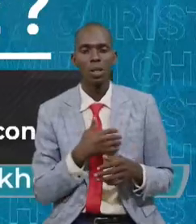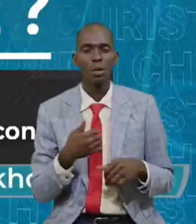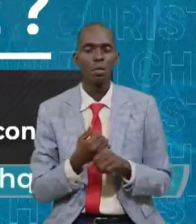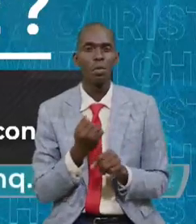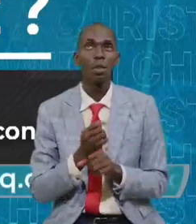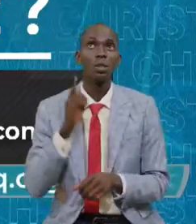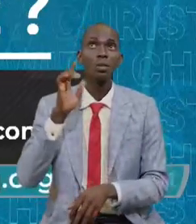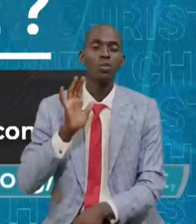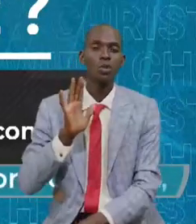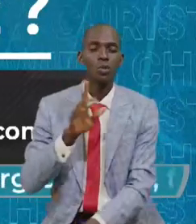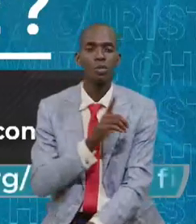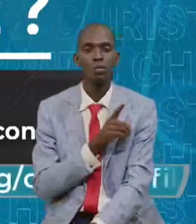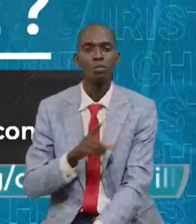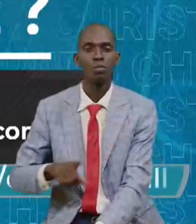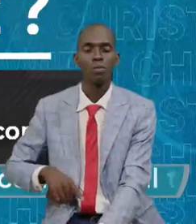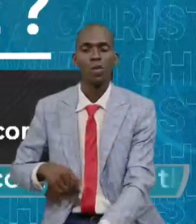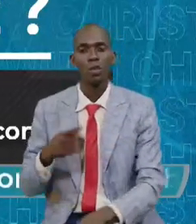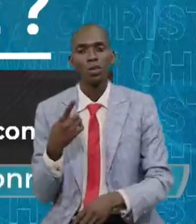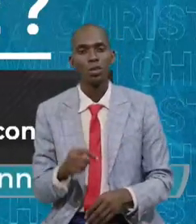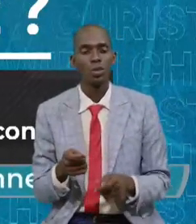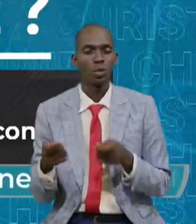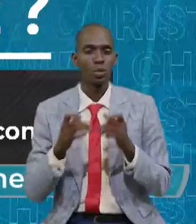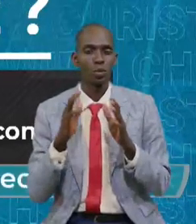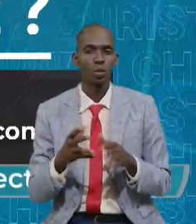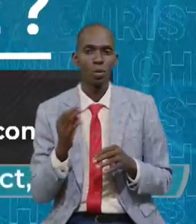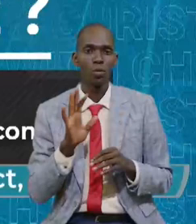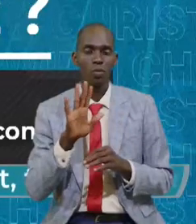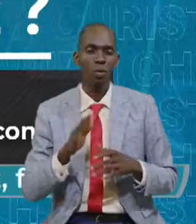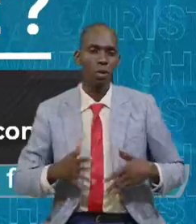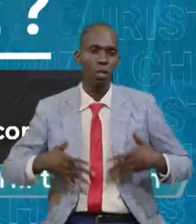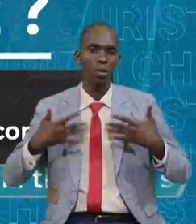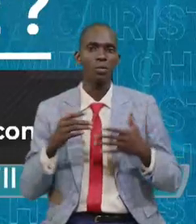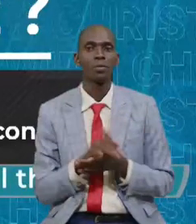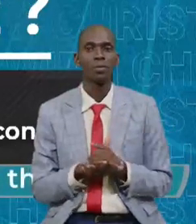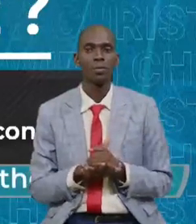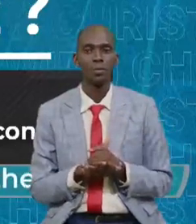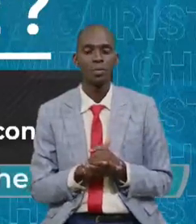et en faisant de lui le Seigneur, le gouverneur de votre vie.